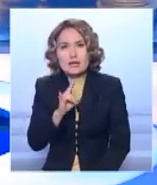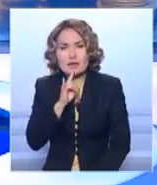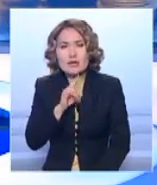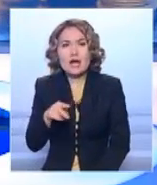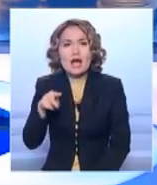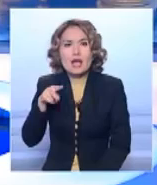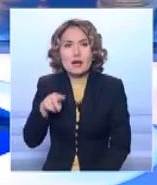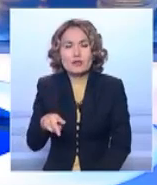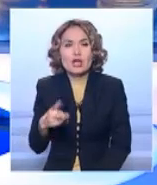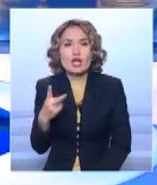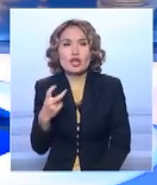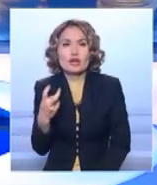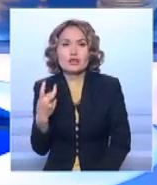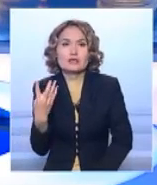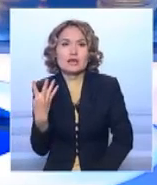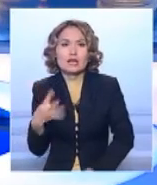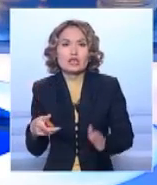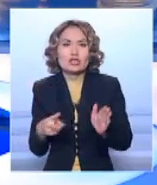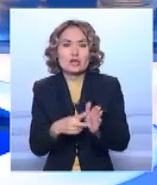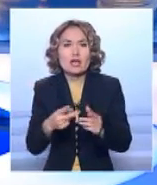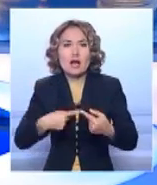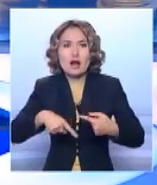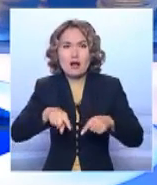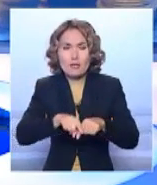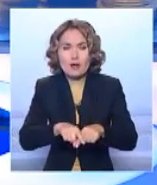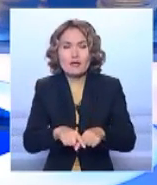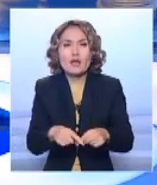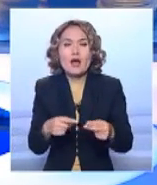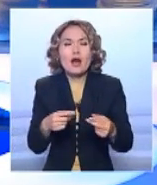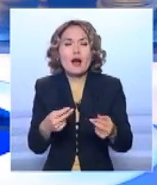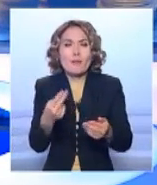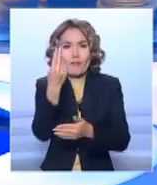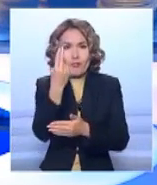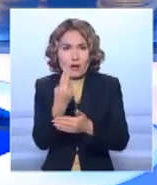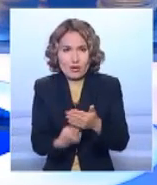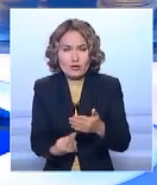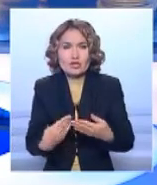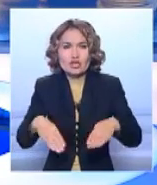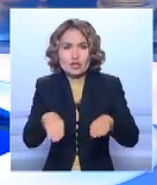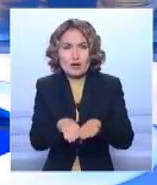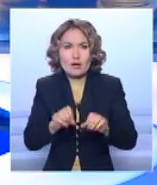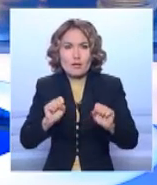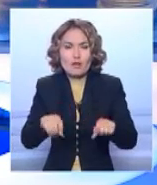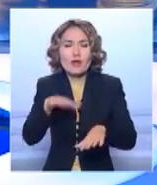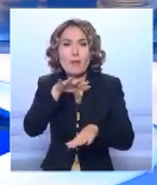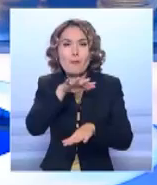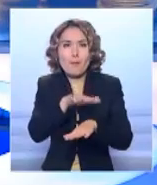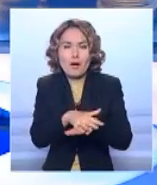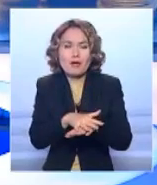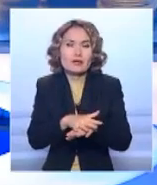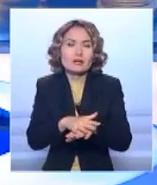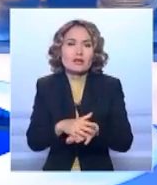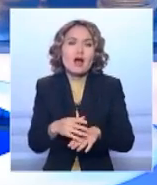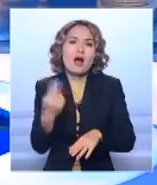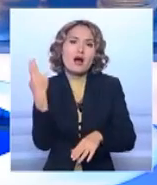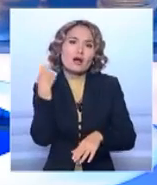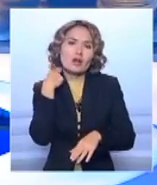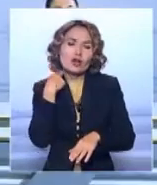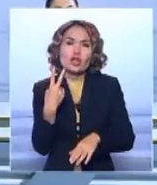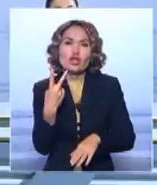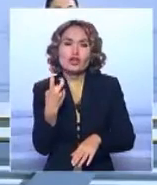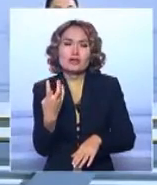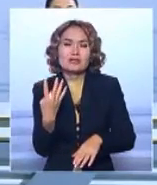Елімізде 2247 компания банкротқа ұшырауы мүмкін. Олардың екінші деңгейлі банктерге берешегі 286 миллиард